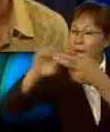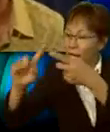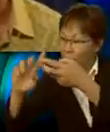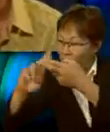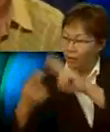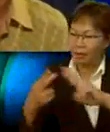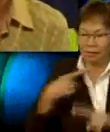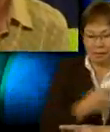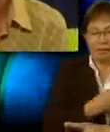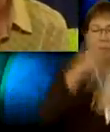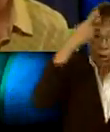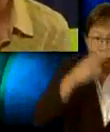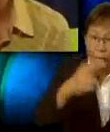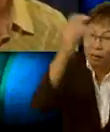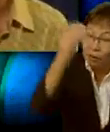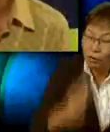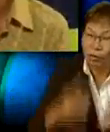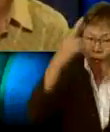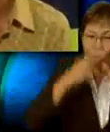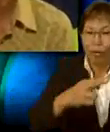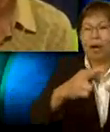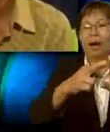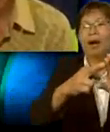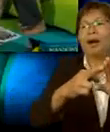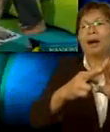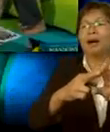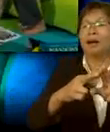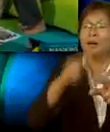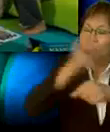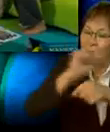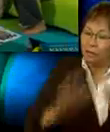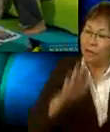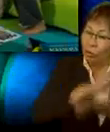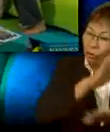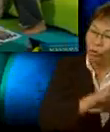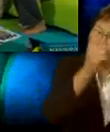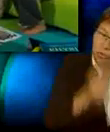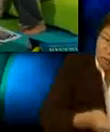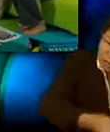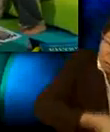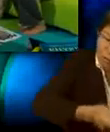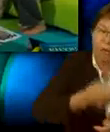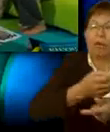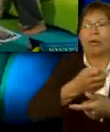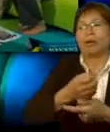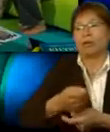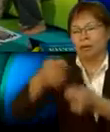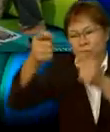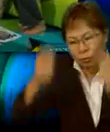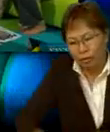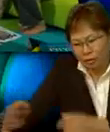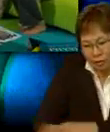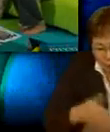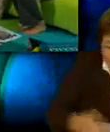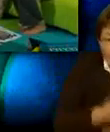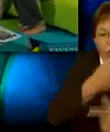rakan kita, menghormati cikgu, menghormati pekerja sekolah. Tak kiralah dia tukang kebun ke, dia tukang sapu